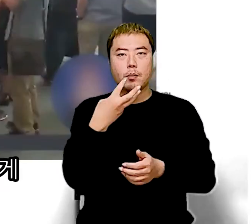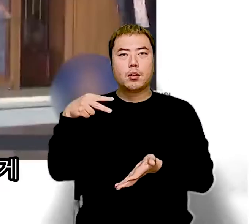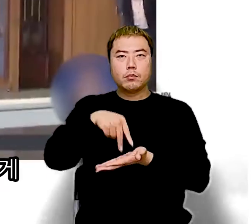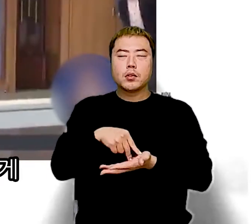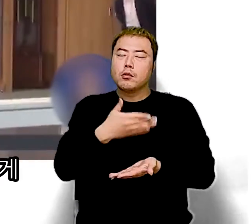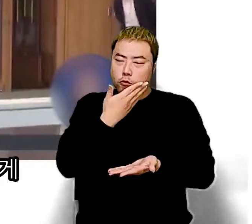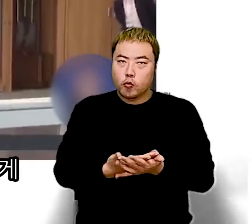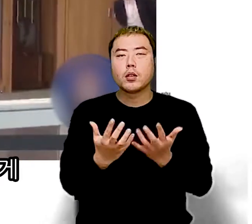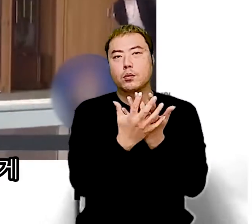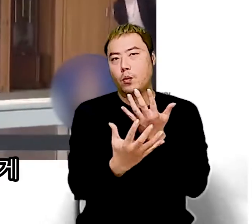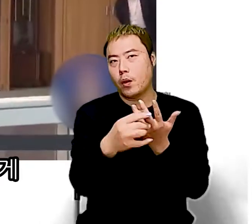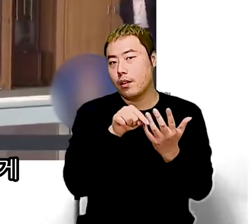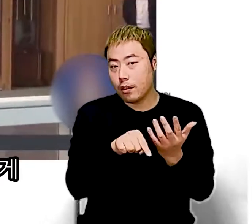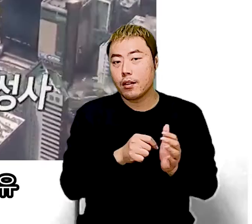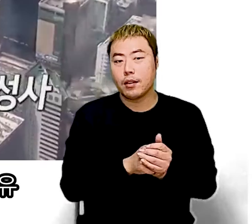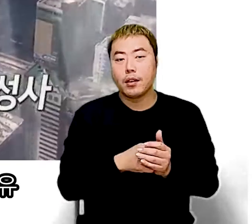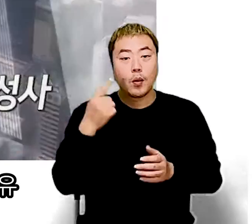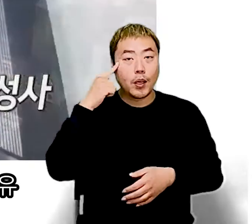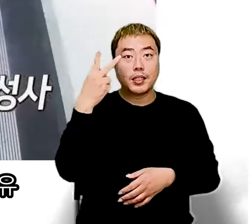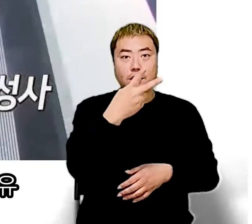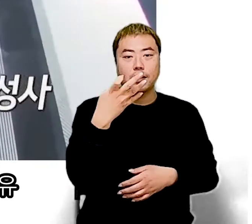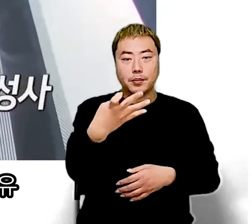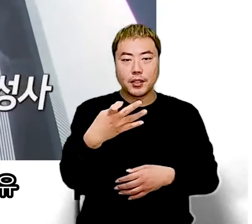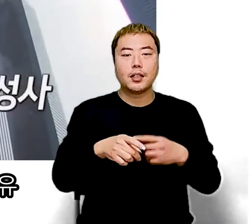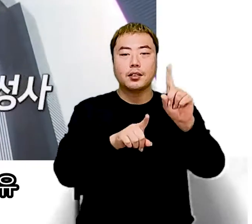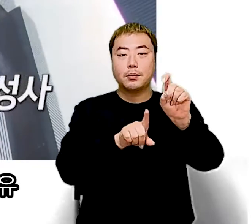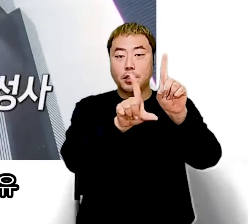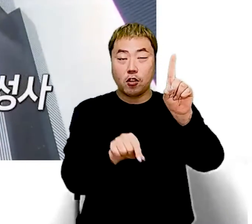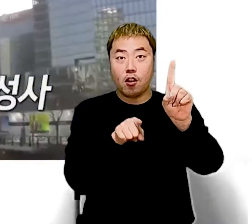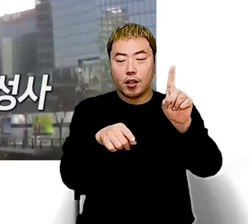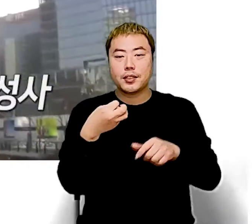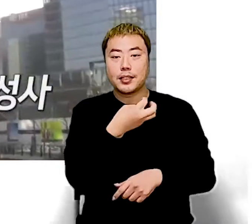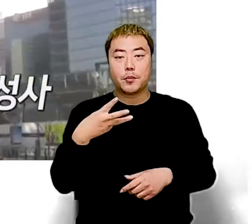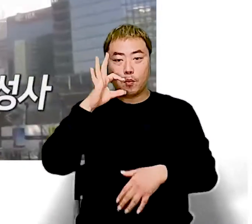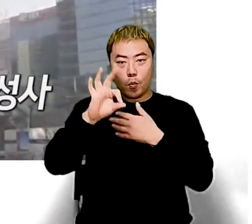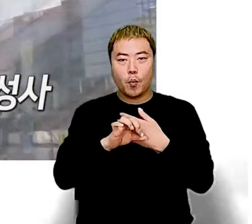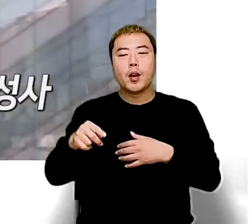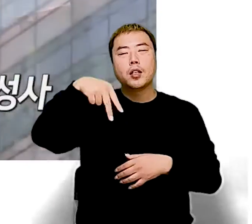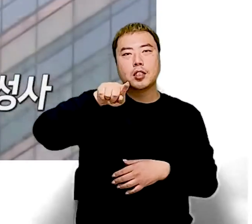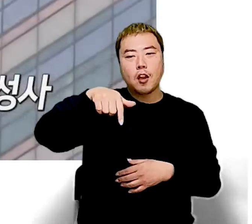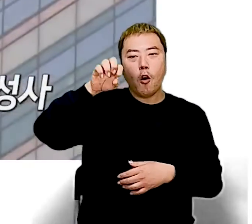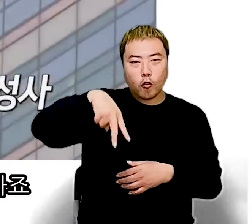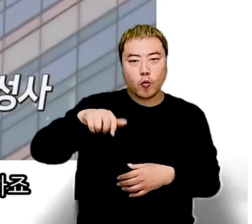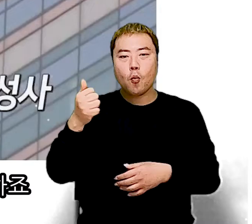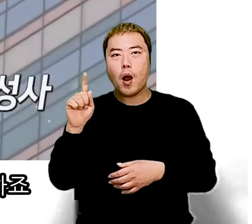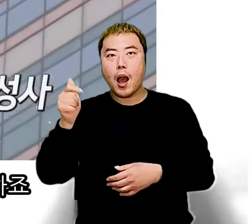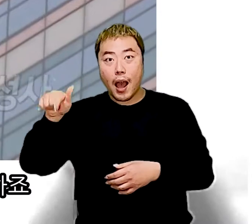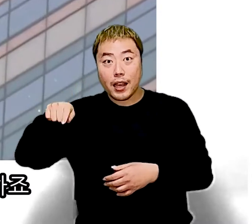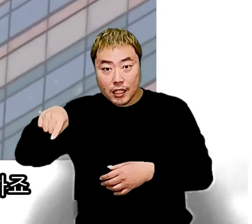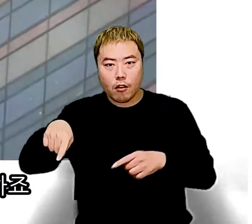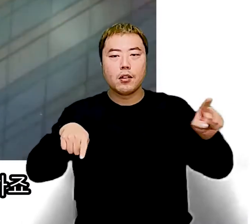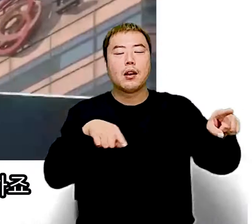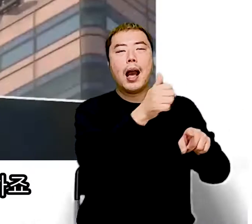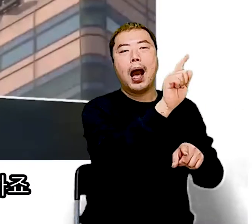삼성에게 매우 중요한 총회였죠. 2014년 11월 삼성은 석유화학 및 방산 부분을 하나에